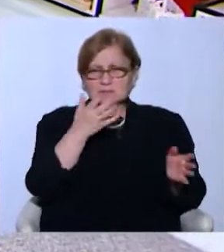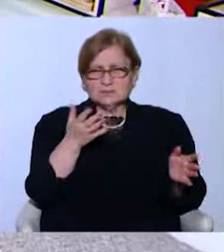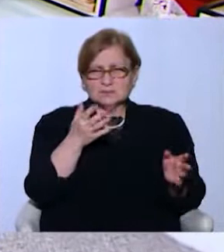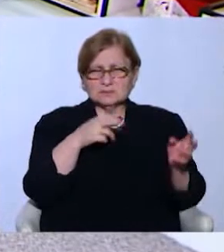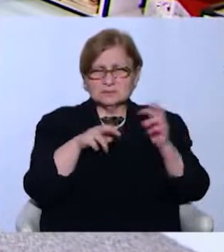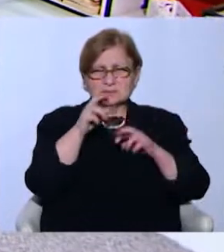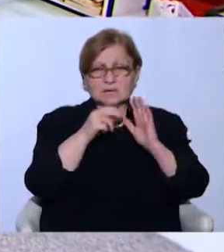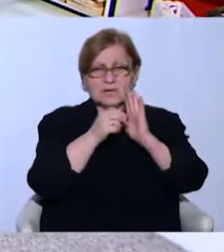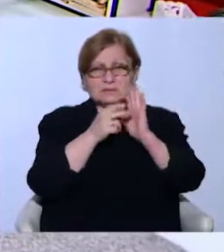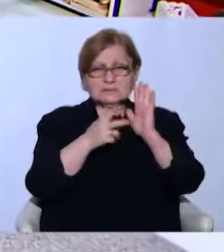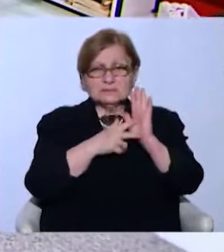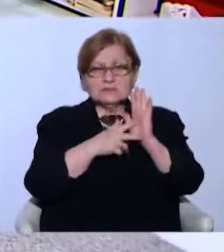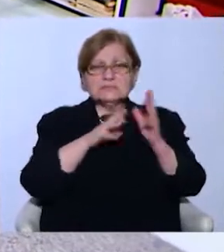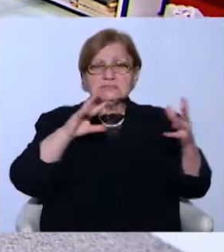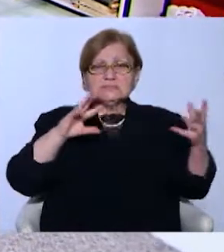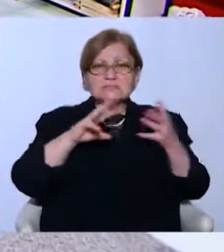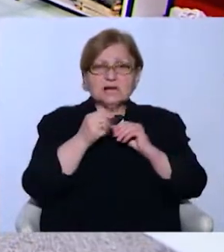ვეძებ 18-ის და 4-ის საერთო